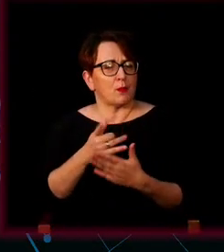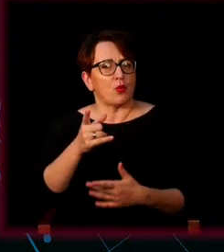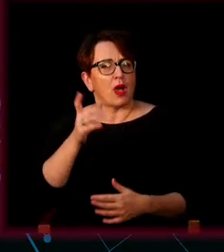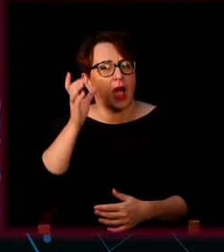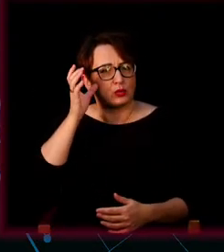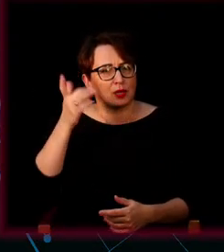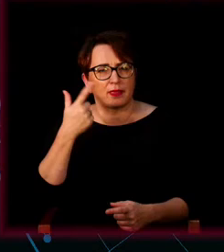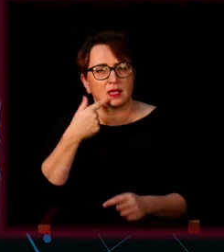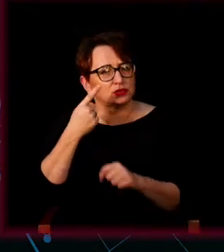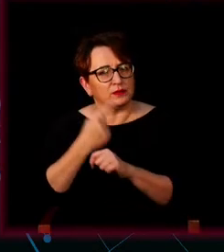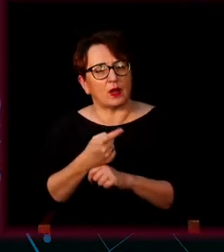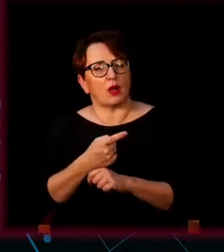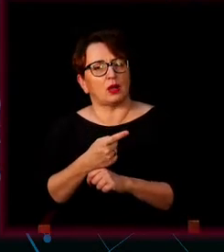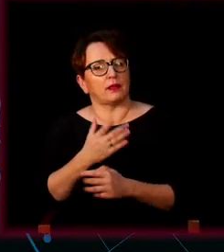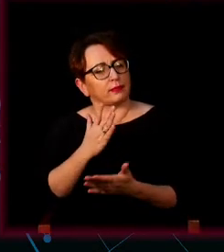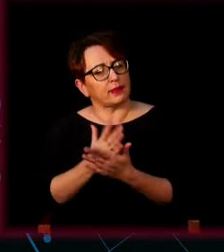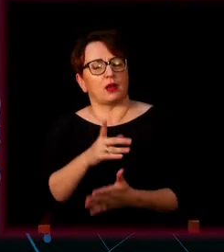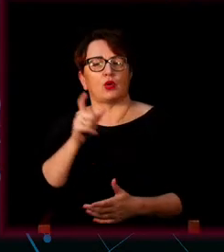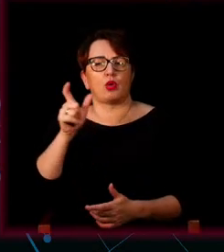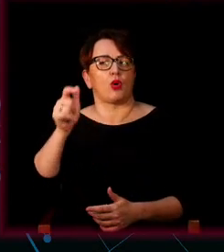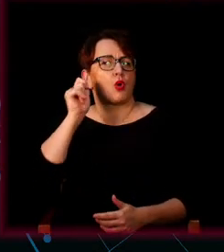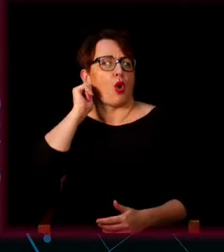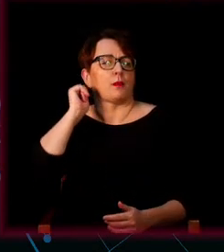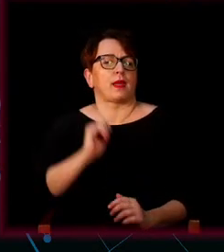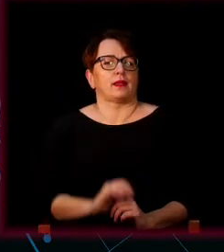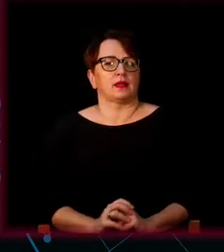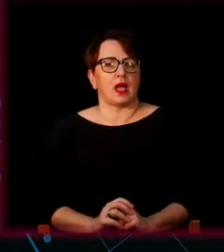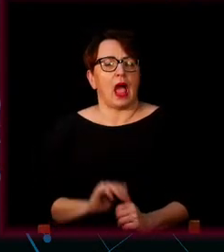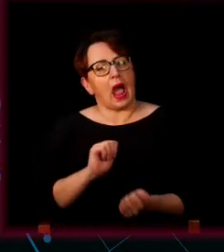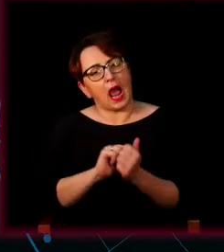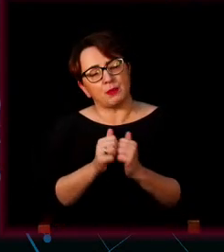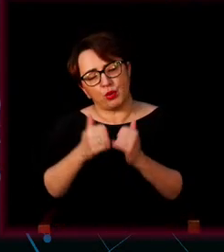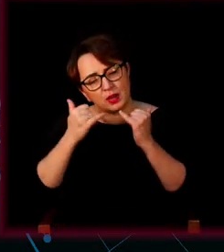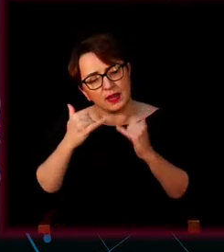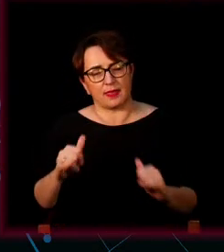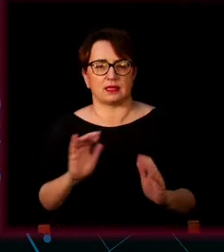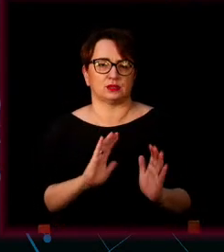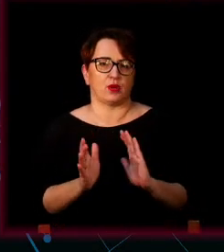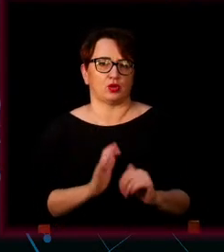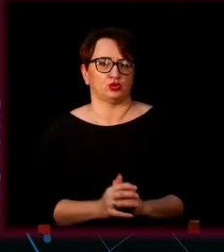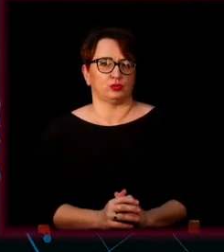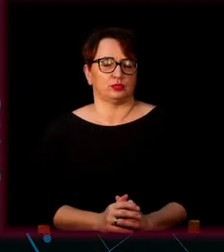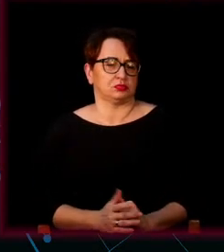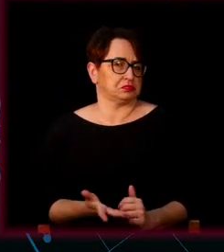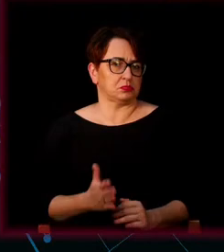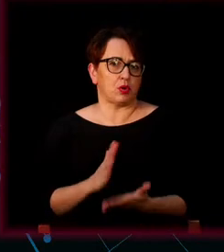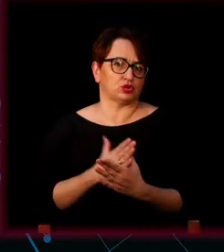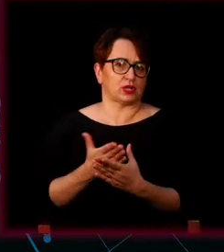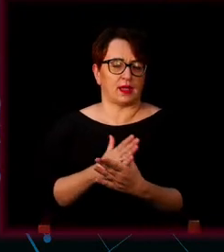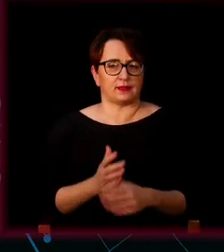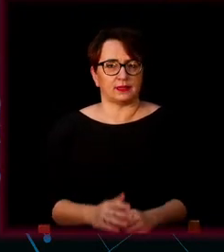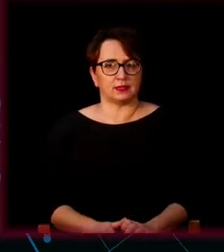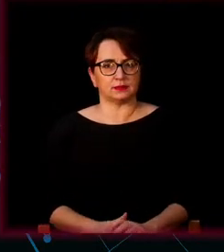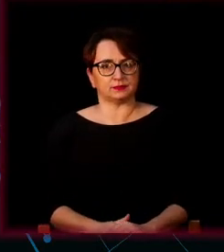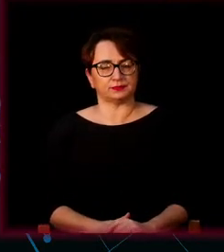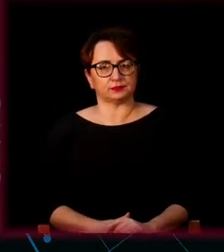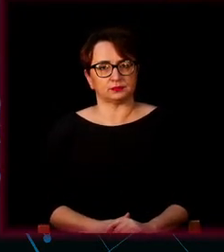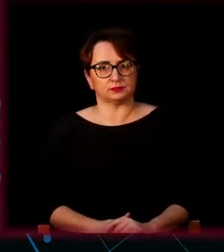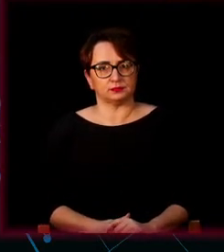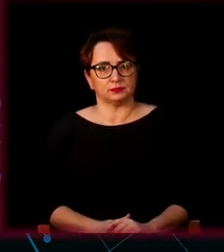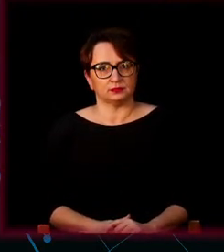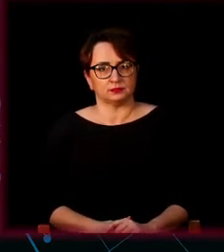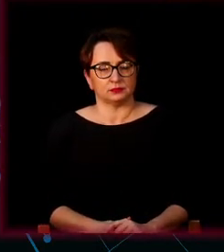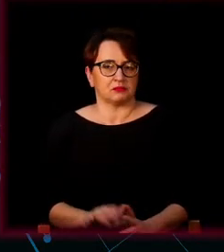zdecydowała się na przykład pisać o nich jako tylko o kobietach? Albo w ogóle czemu nie się nie zdecydowała na jakieś takie bardziej